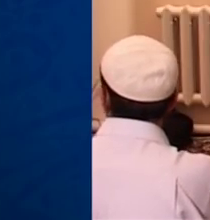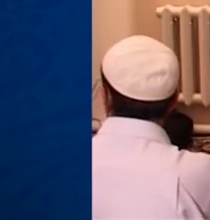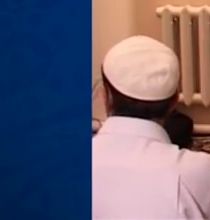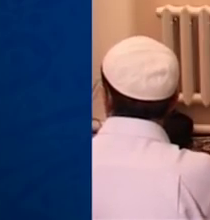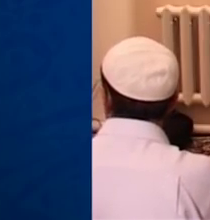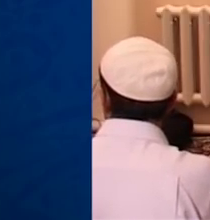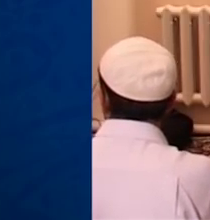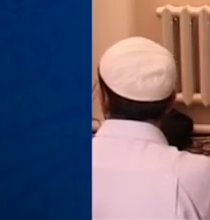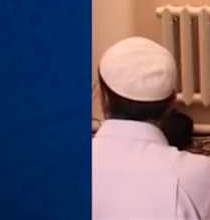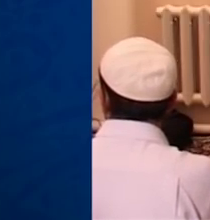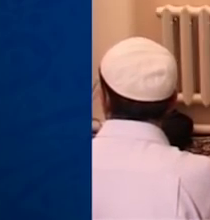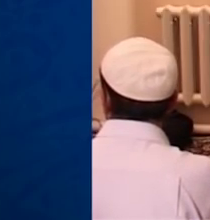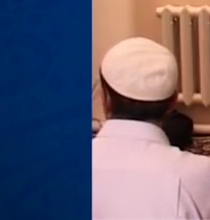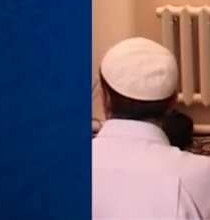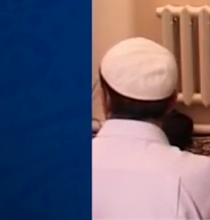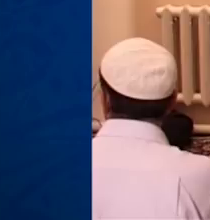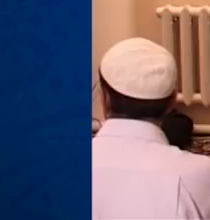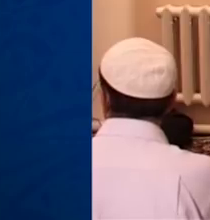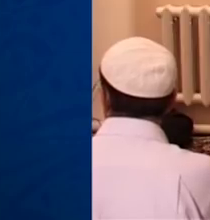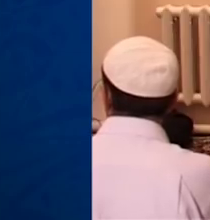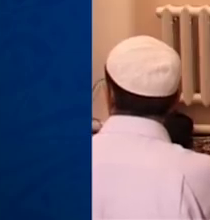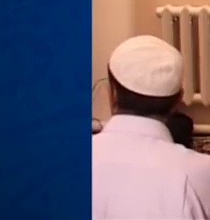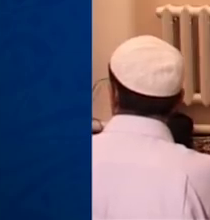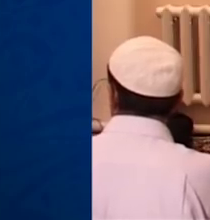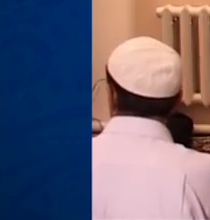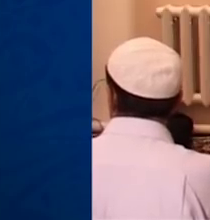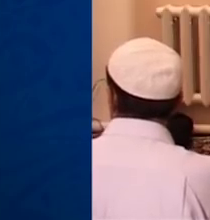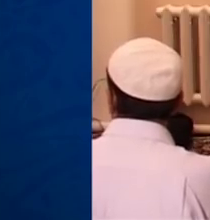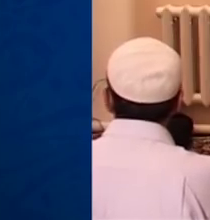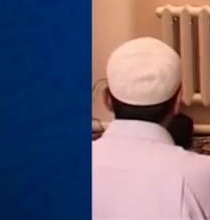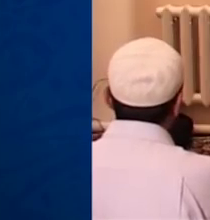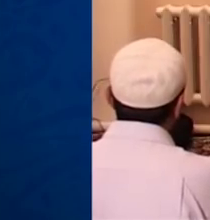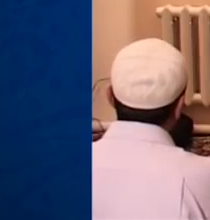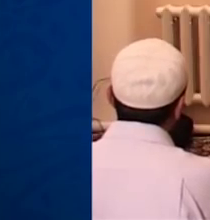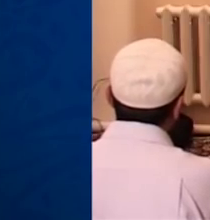الحمد لله الذي فرض علينا صيام شهر رمضان،